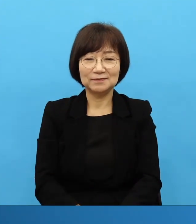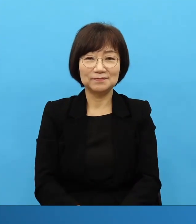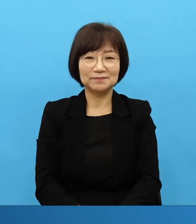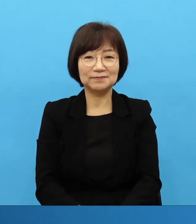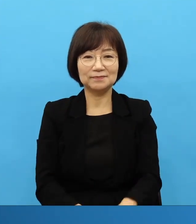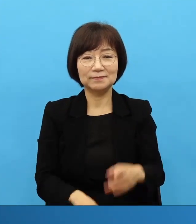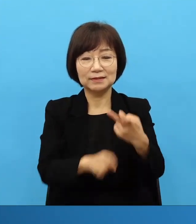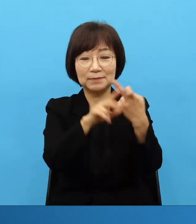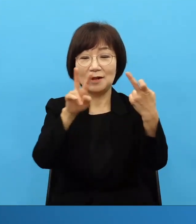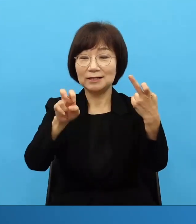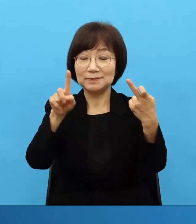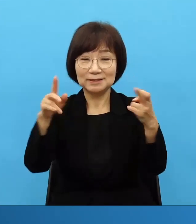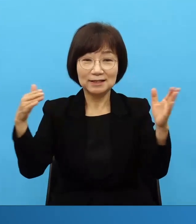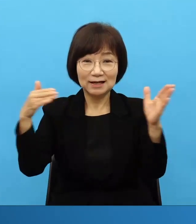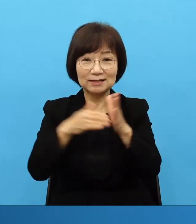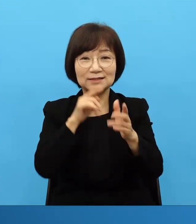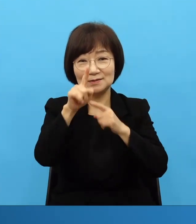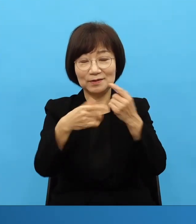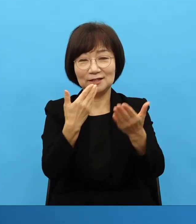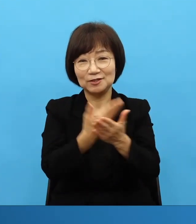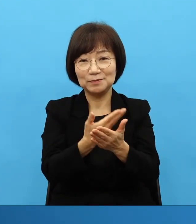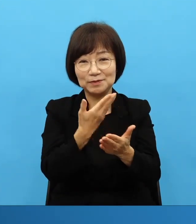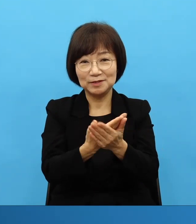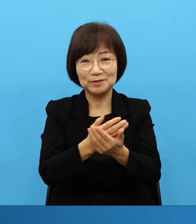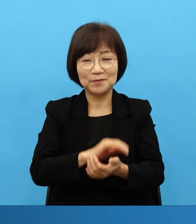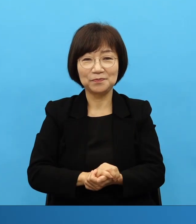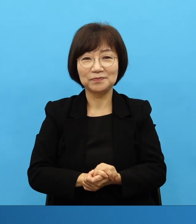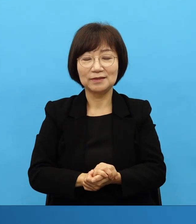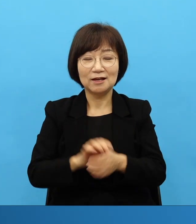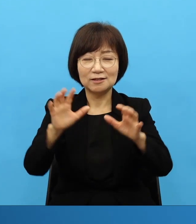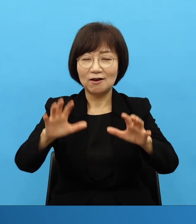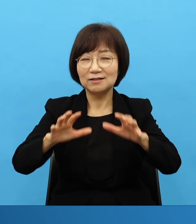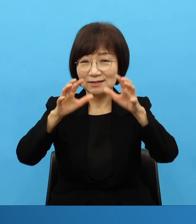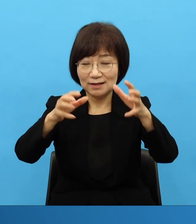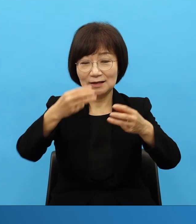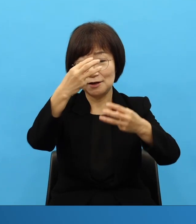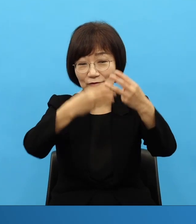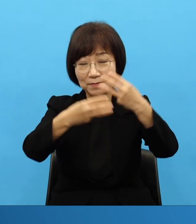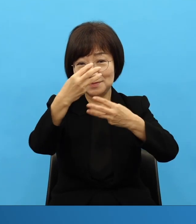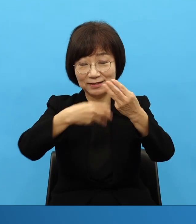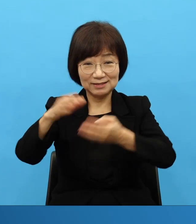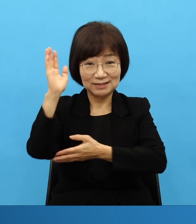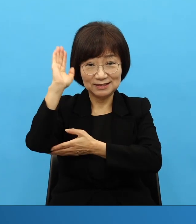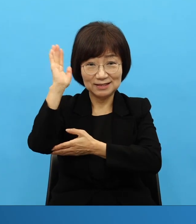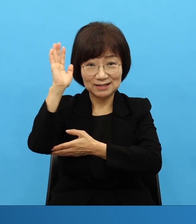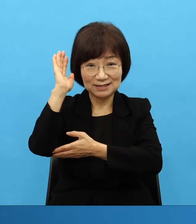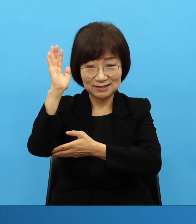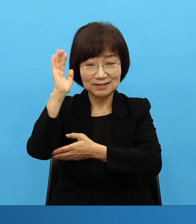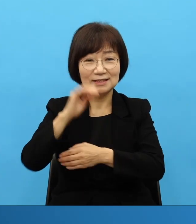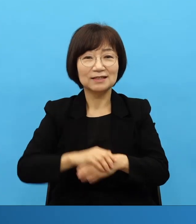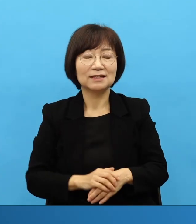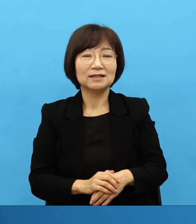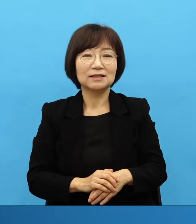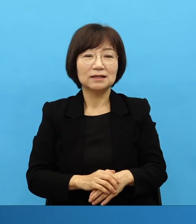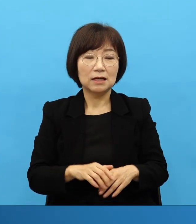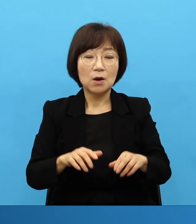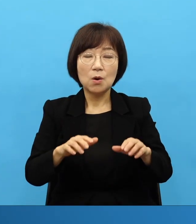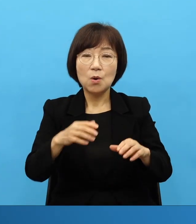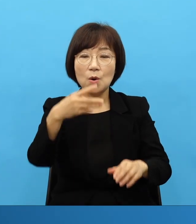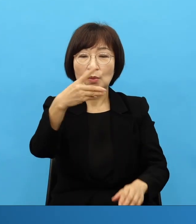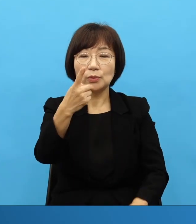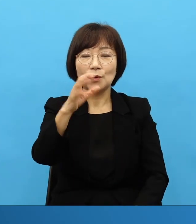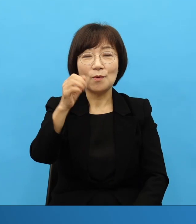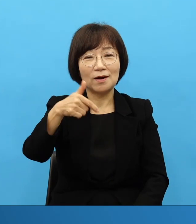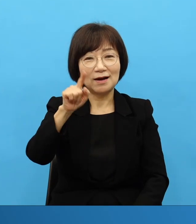등록받습니다. 전 세계 곳곳에서 일어나는 랩넌트들의 여정을 담은 랩넌트 전이 이번 주는 통가